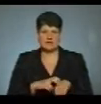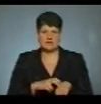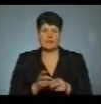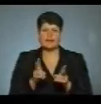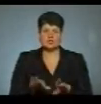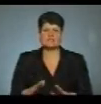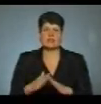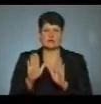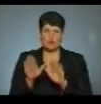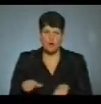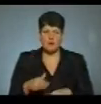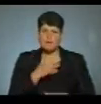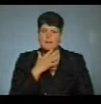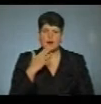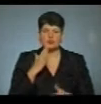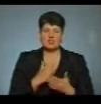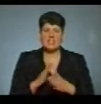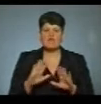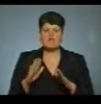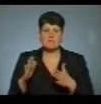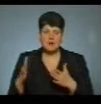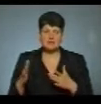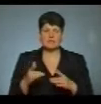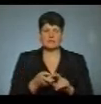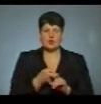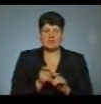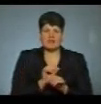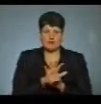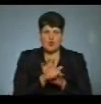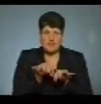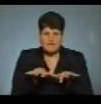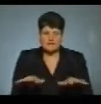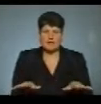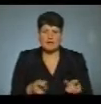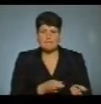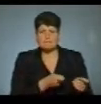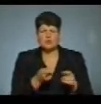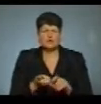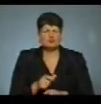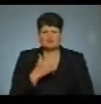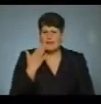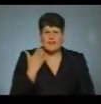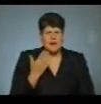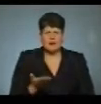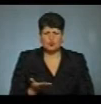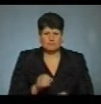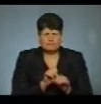що багато є випадків коронавірусної інфекції, яка переноситься дуже легко.